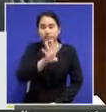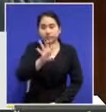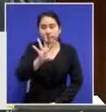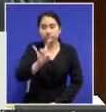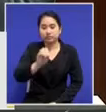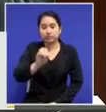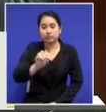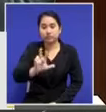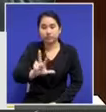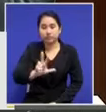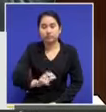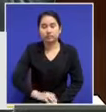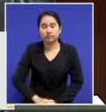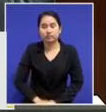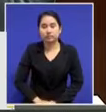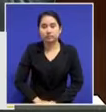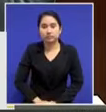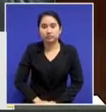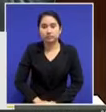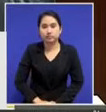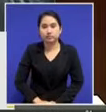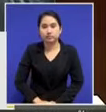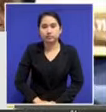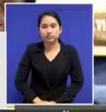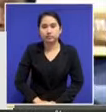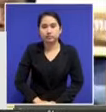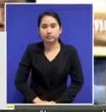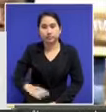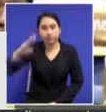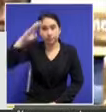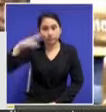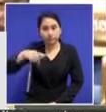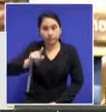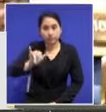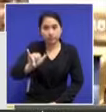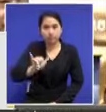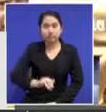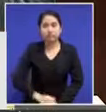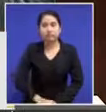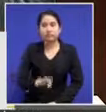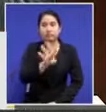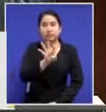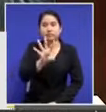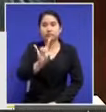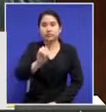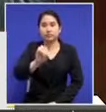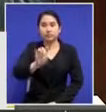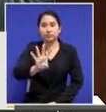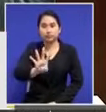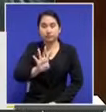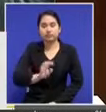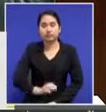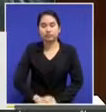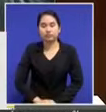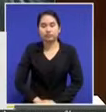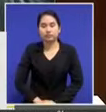483นางวันเพ็ญพร้อมพัฒน ์พลเอกประยุทธ์จันทร์โอชาค่ะ 484น